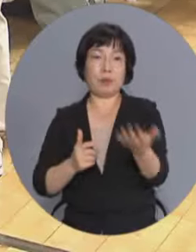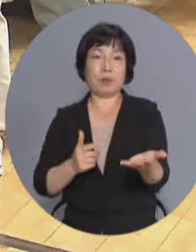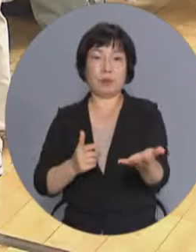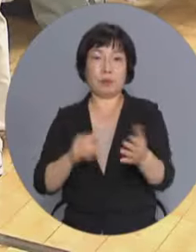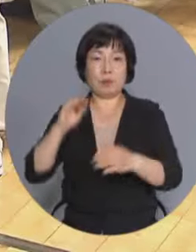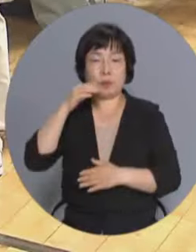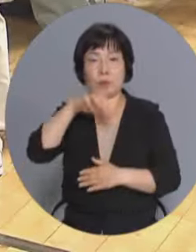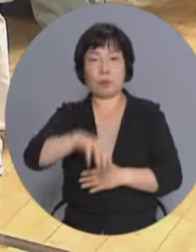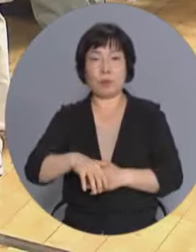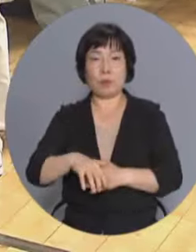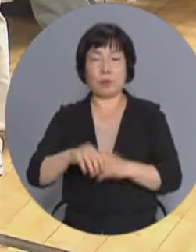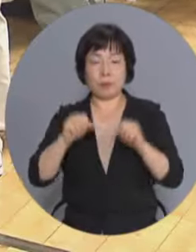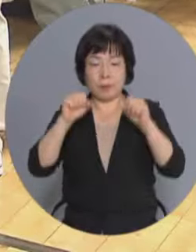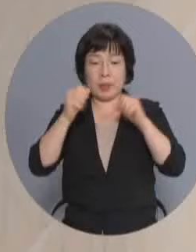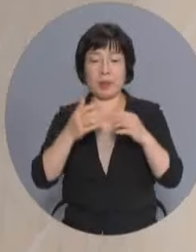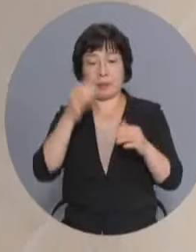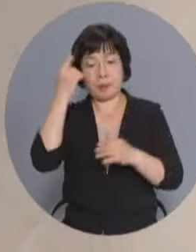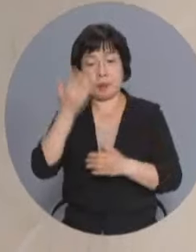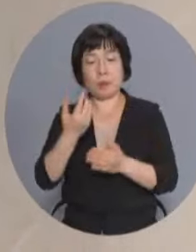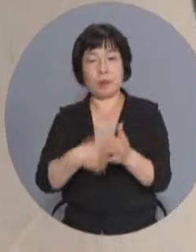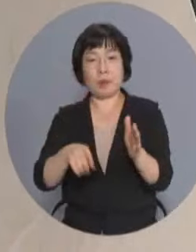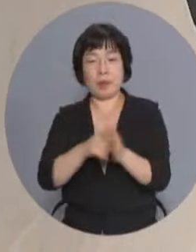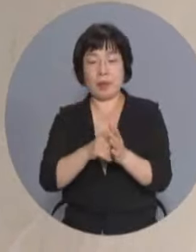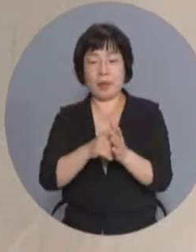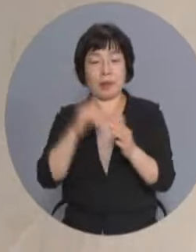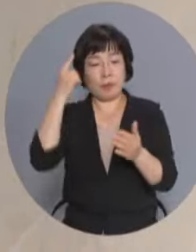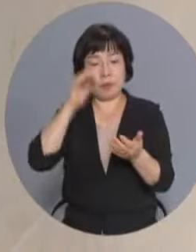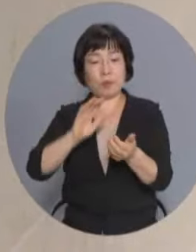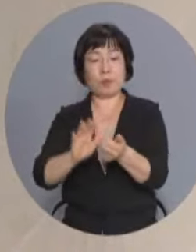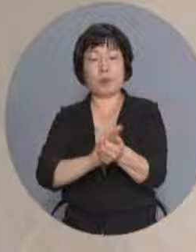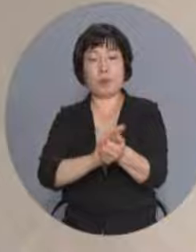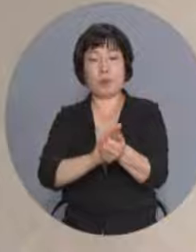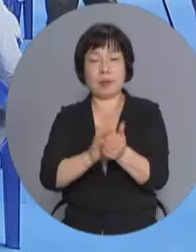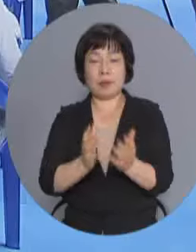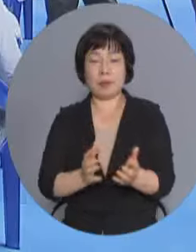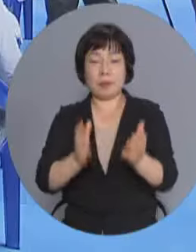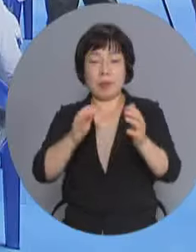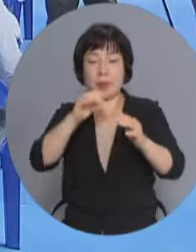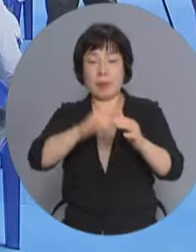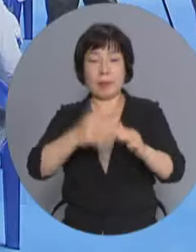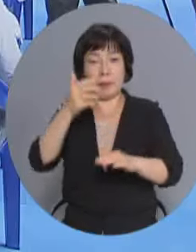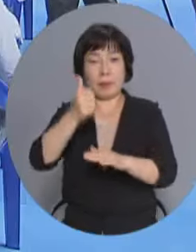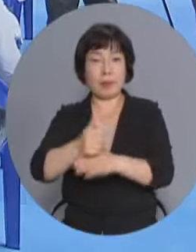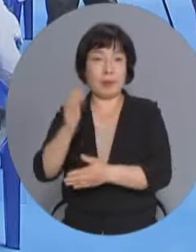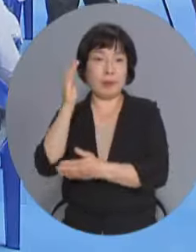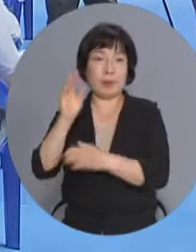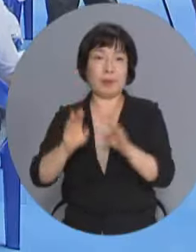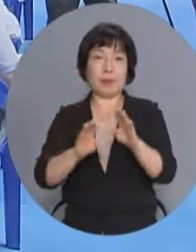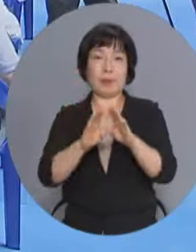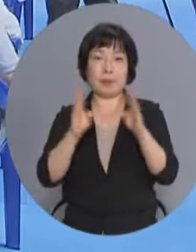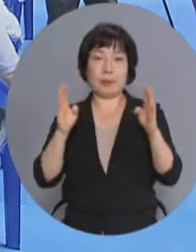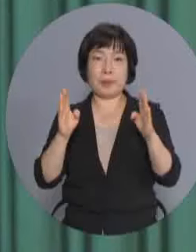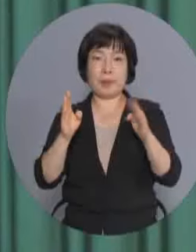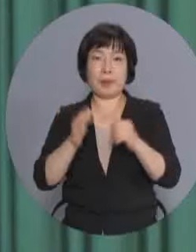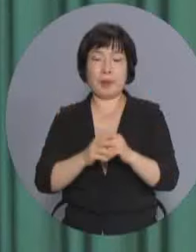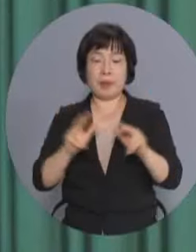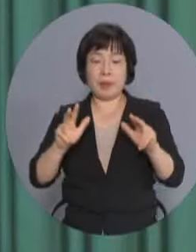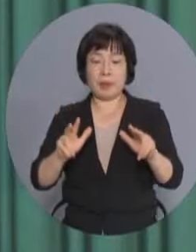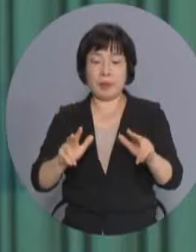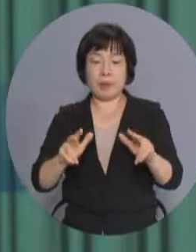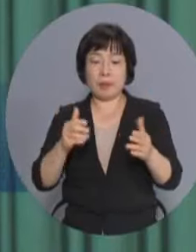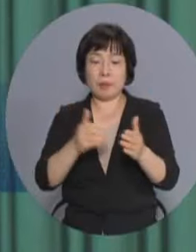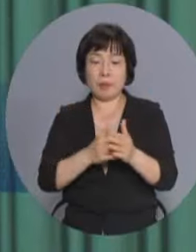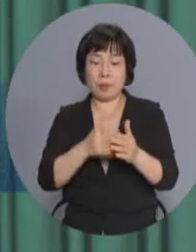구군 실내체육관에서 희생자의 기리는 봉안식 발굴사업 최종보고회가 열렸습니다 구덩에서